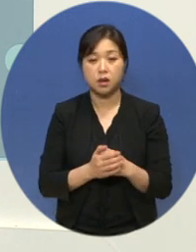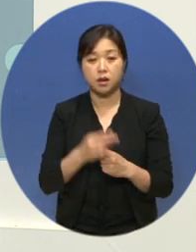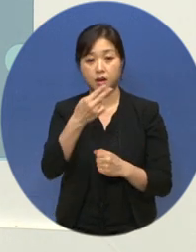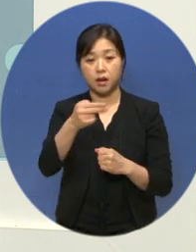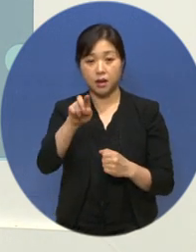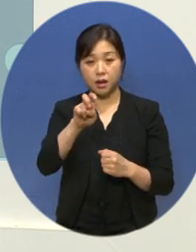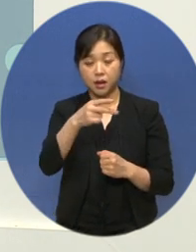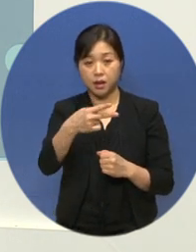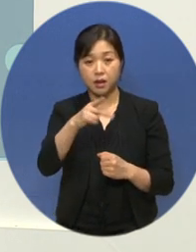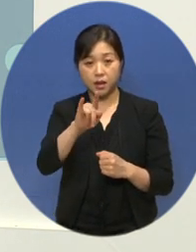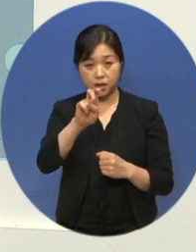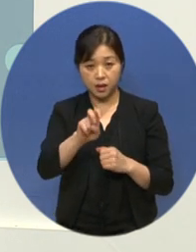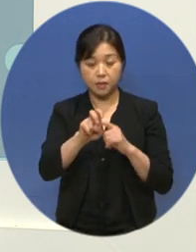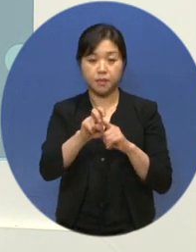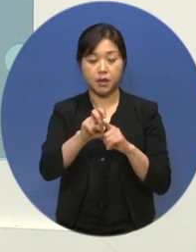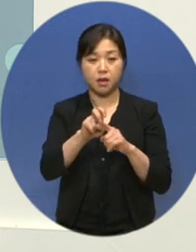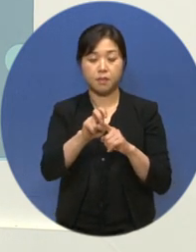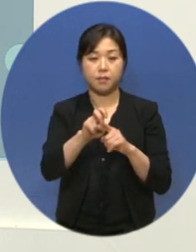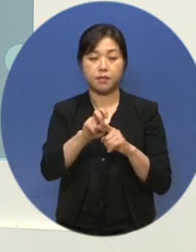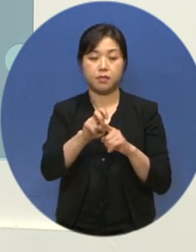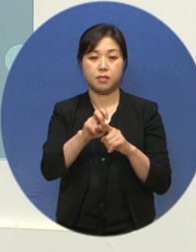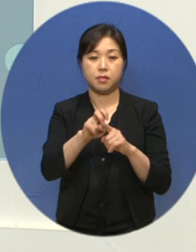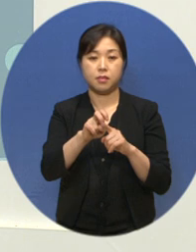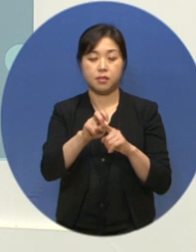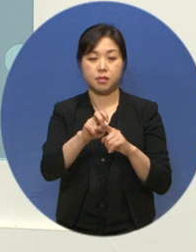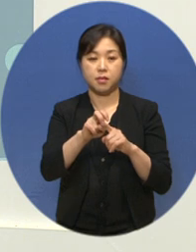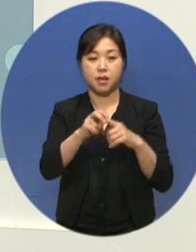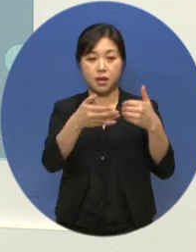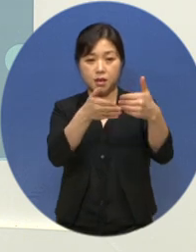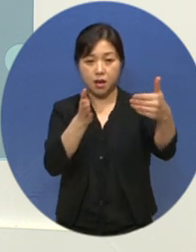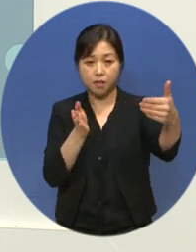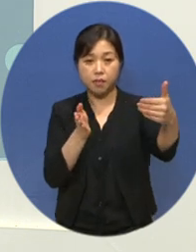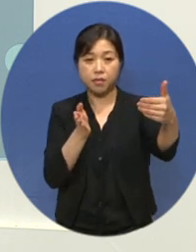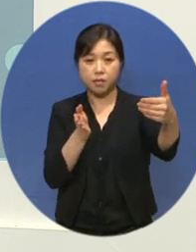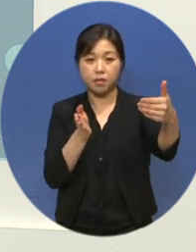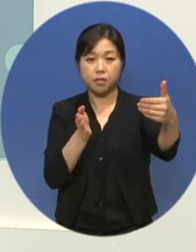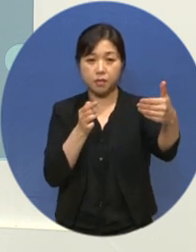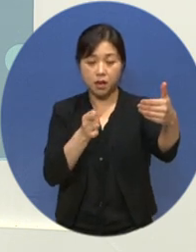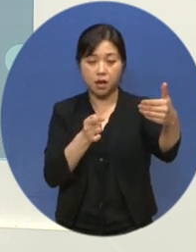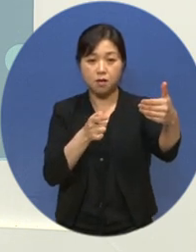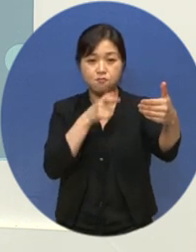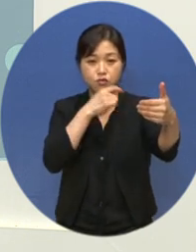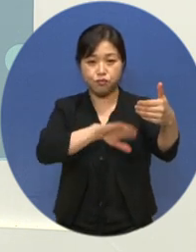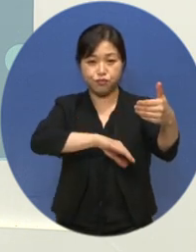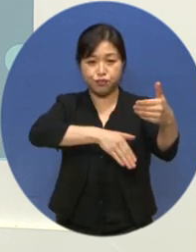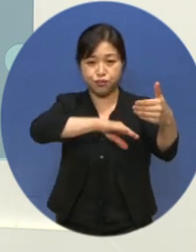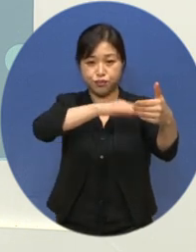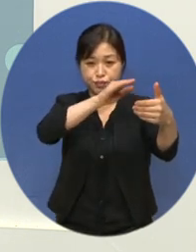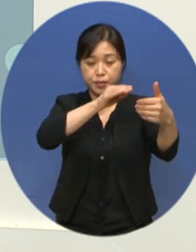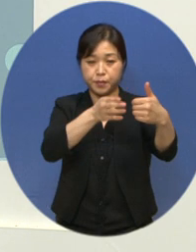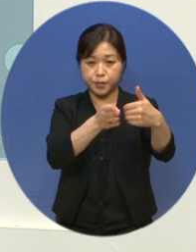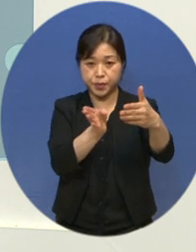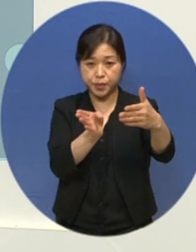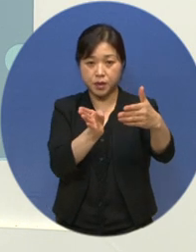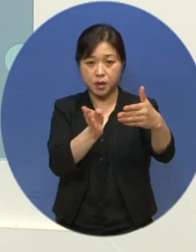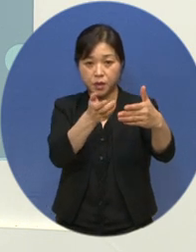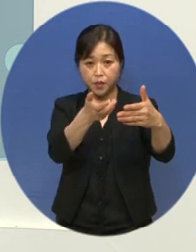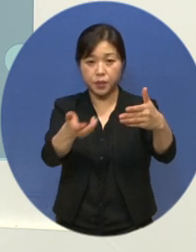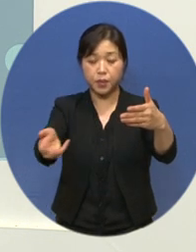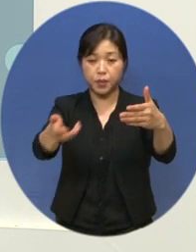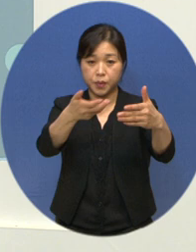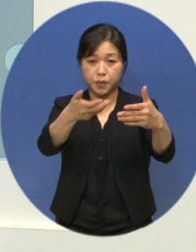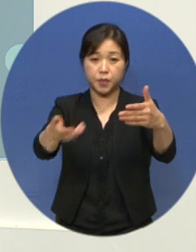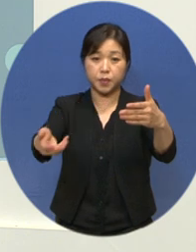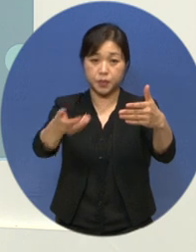어느정도만 잠기며 는 에 그때 문을 열어서 에 수문을 통해서 무를